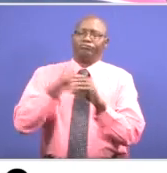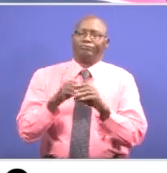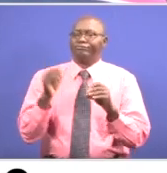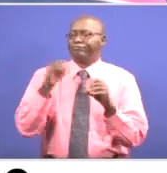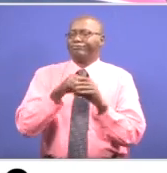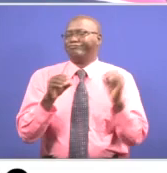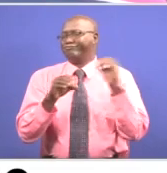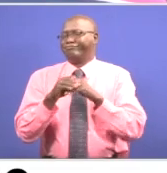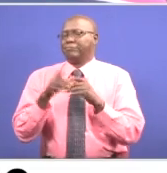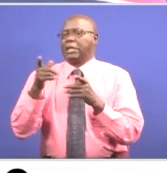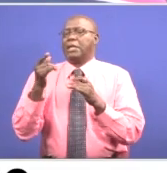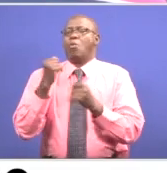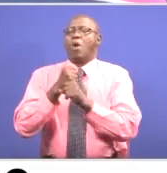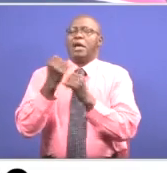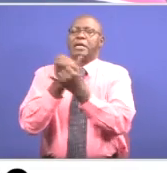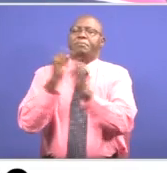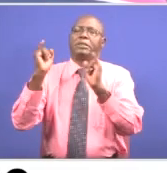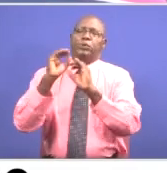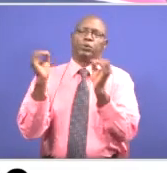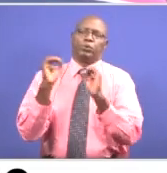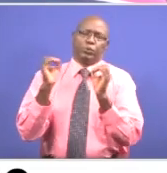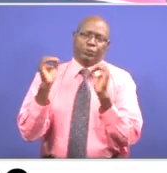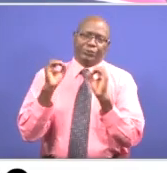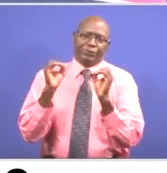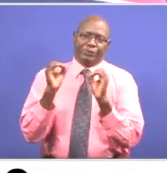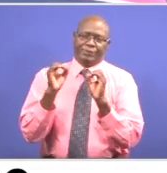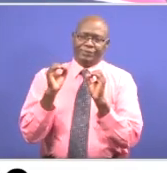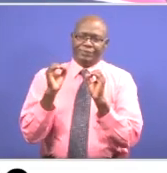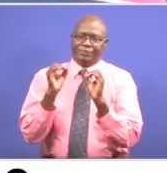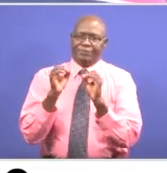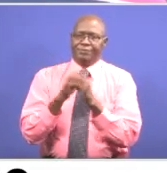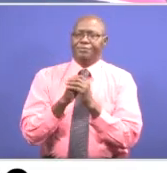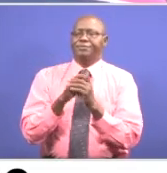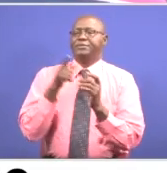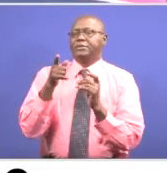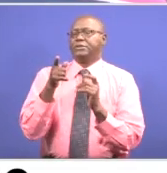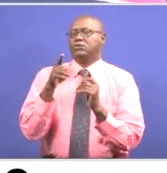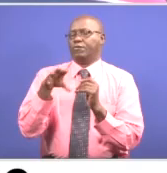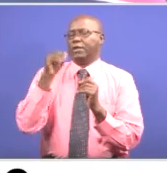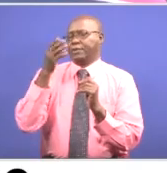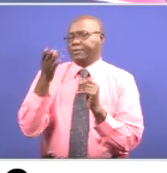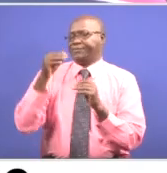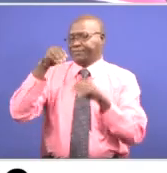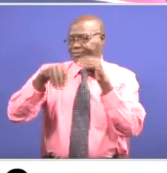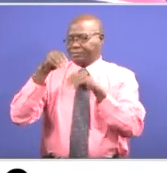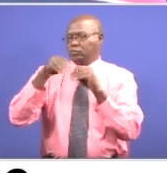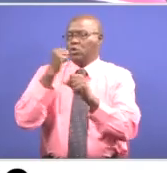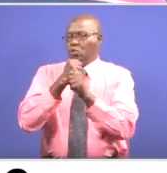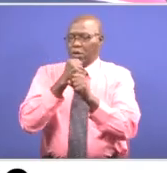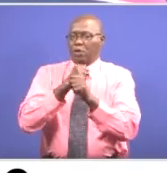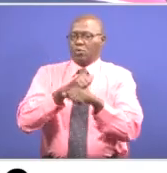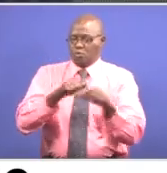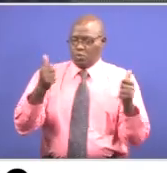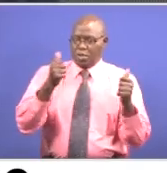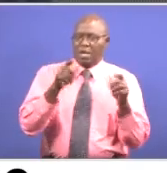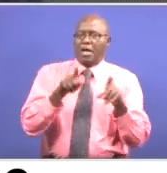wakiwa independent kama vile wanafaa wafanye. Ndio utakuta election tunafanya vizuri sisi kama